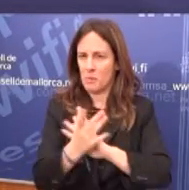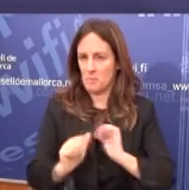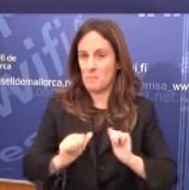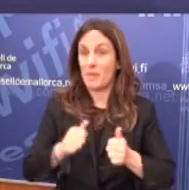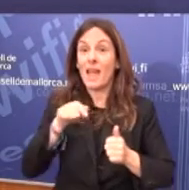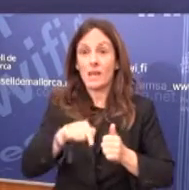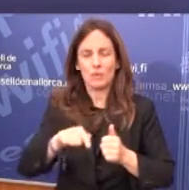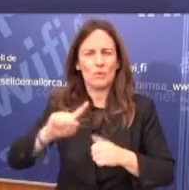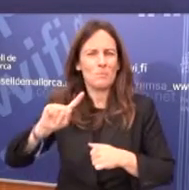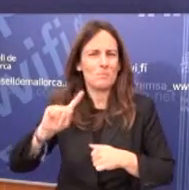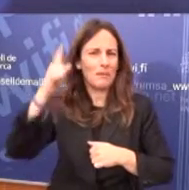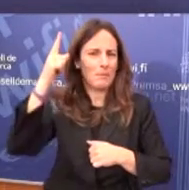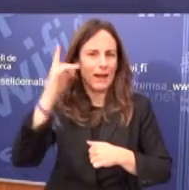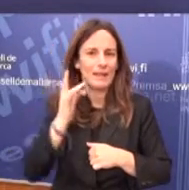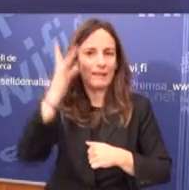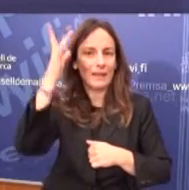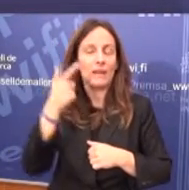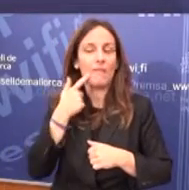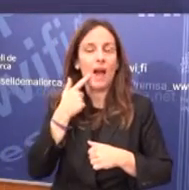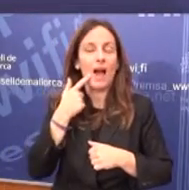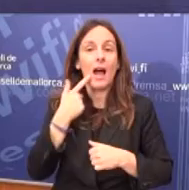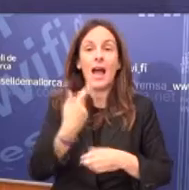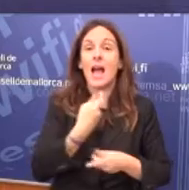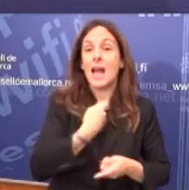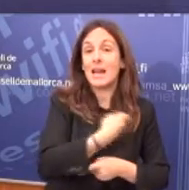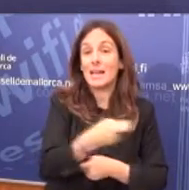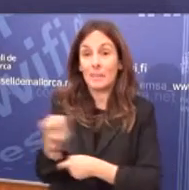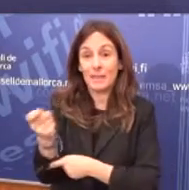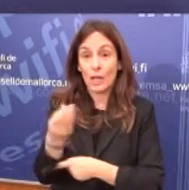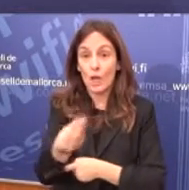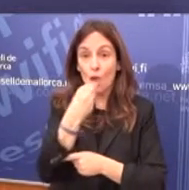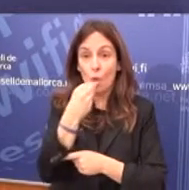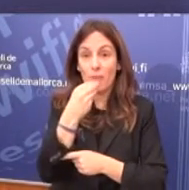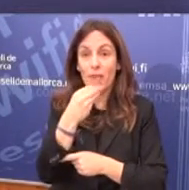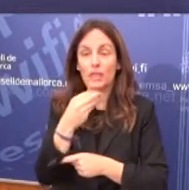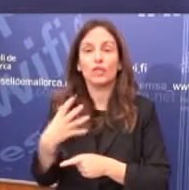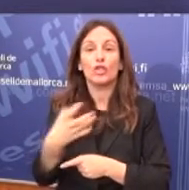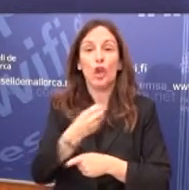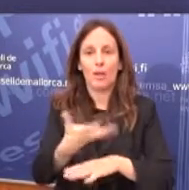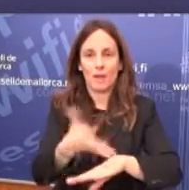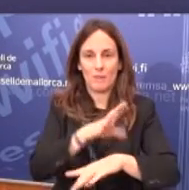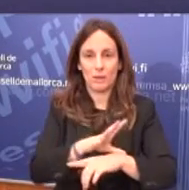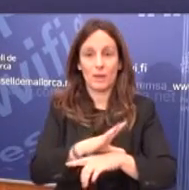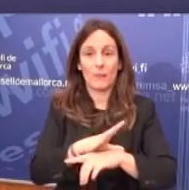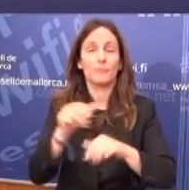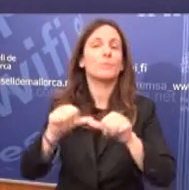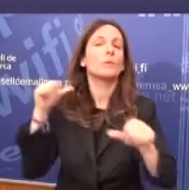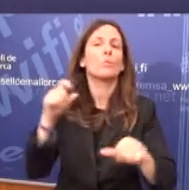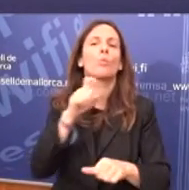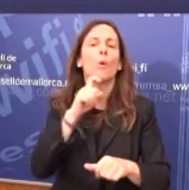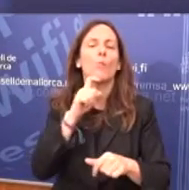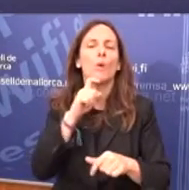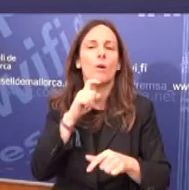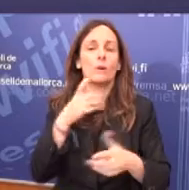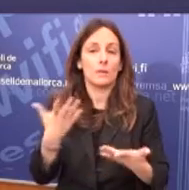la primera iniciativa de coordinació de repartiments d'aliments a nivell insular.